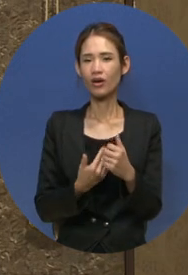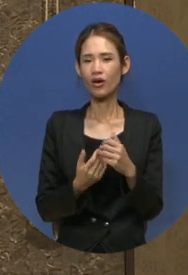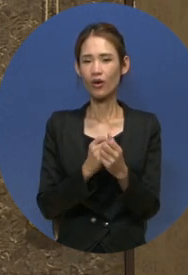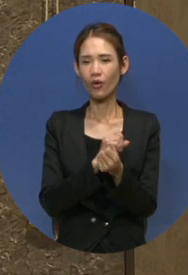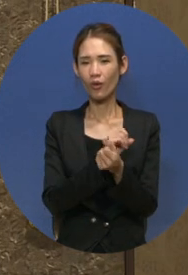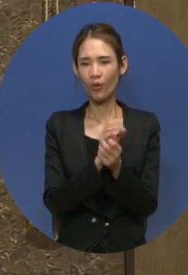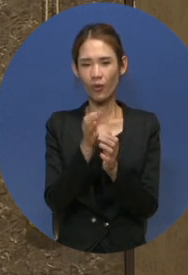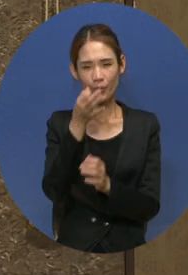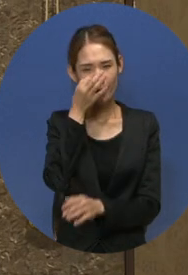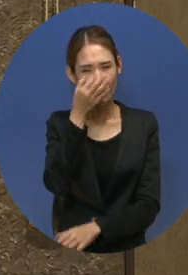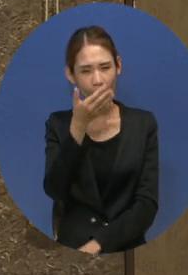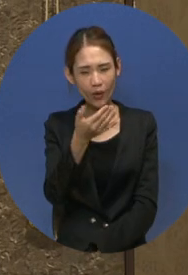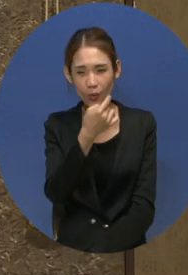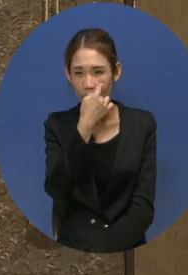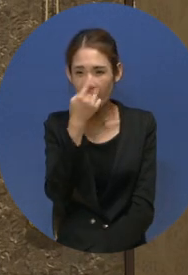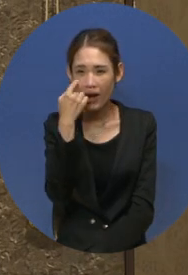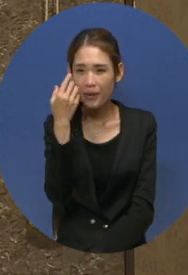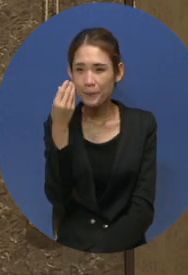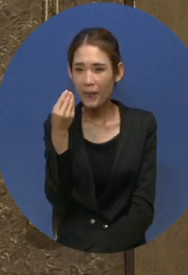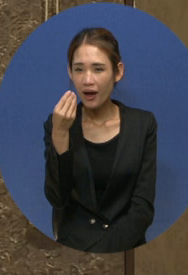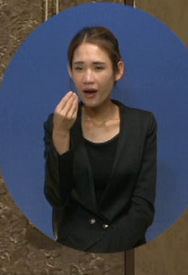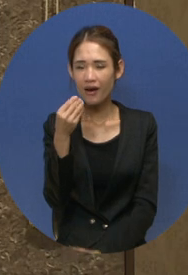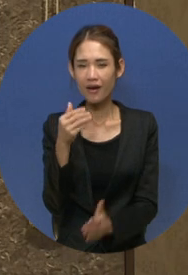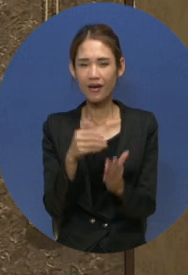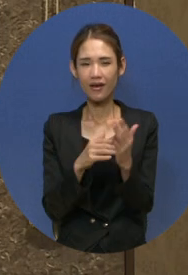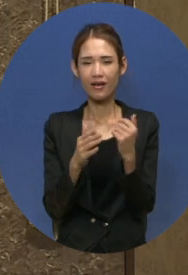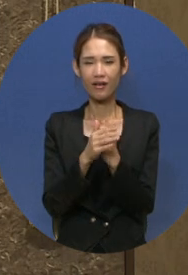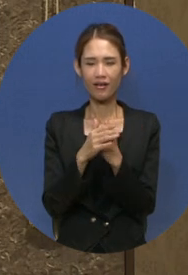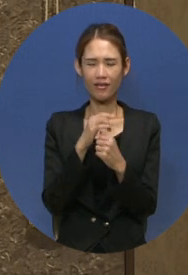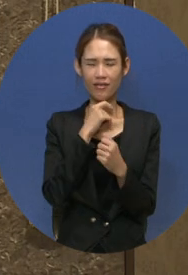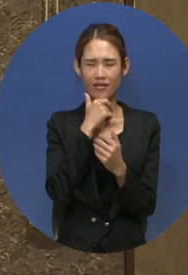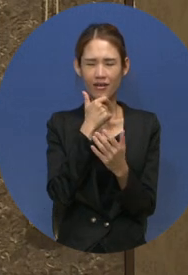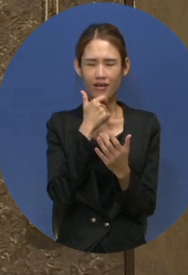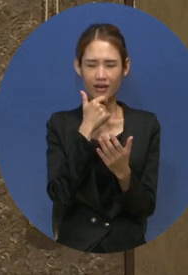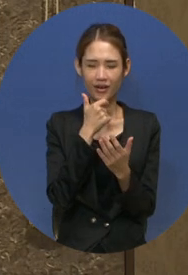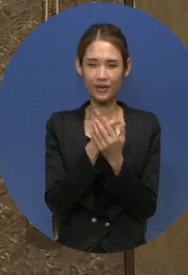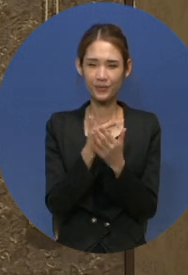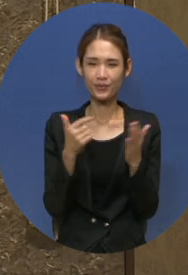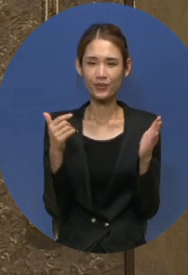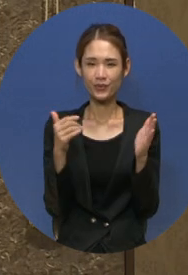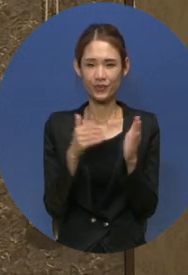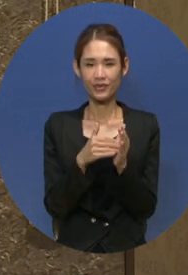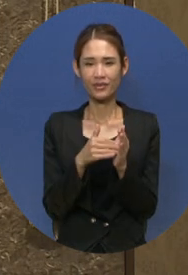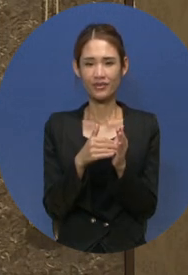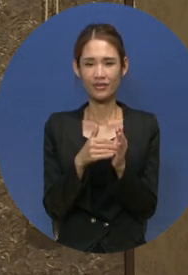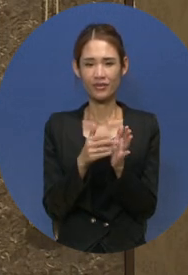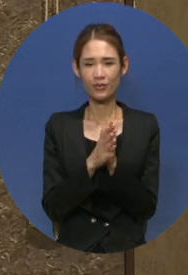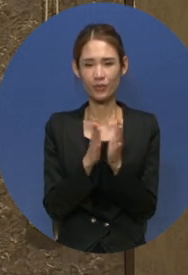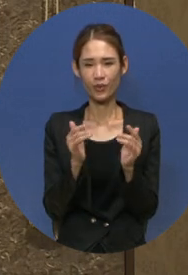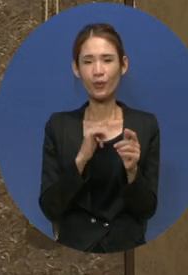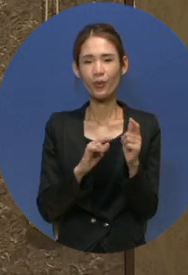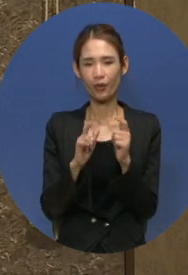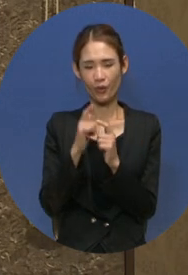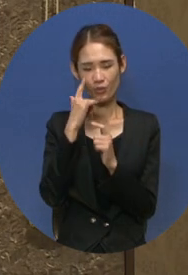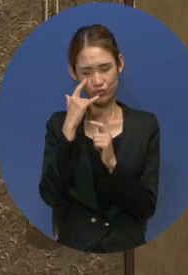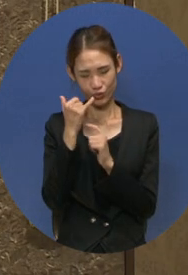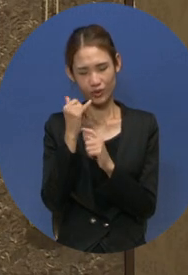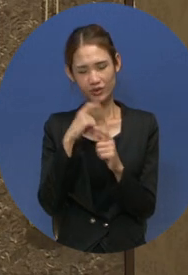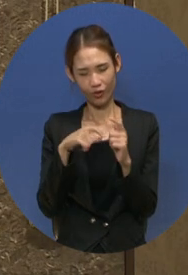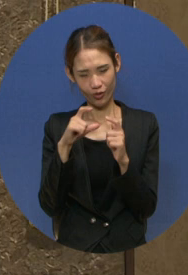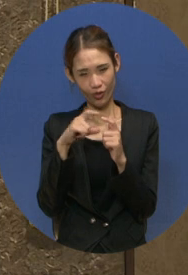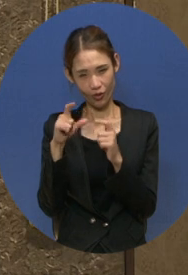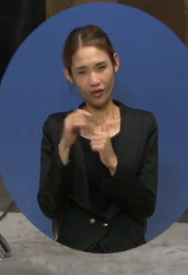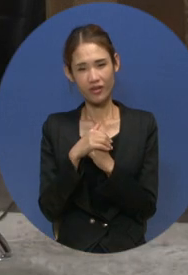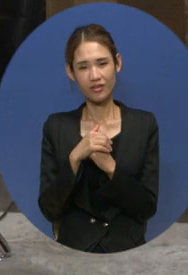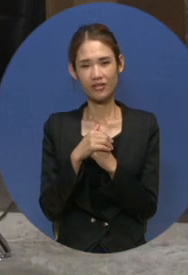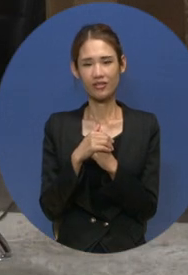것을 저희가 눈으로 확인하면서 네. 저희도 너무 하는 우리도 감동을 갖고 있고요. 부모님들은 네. 특히 더 하고요. 그러니까요.